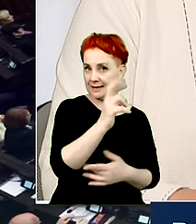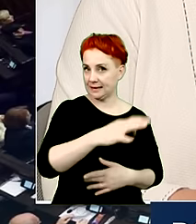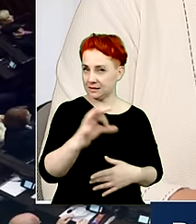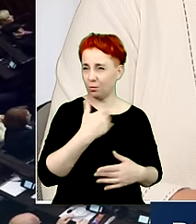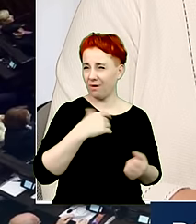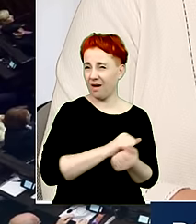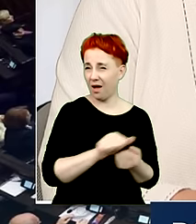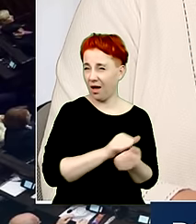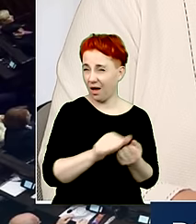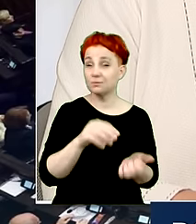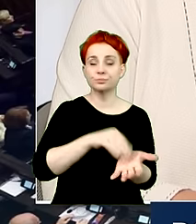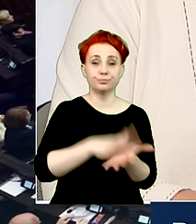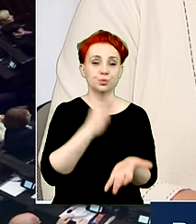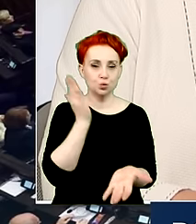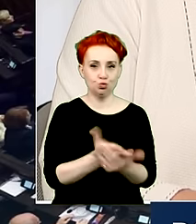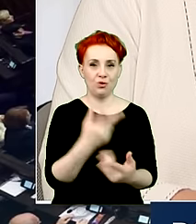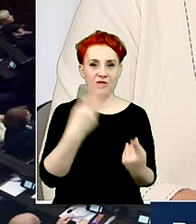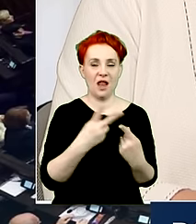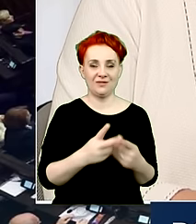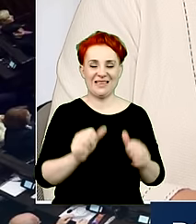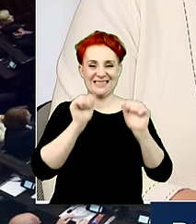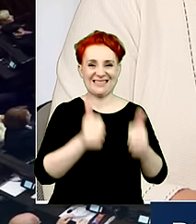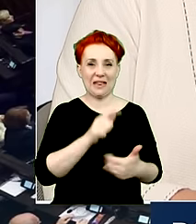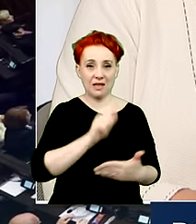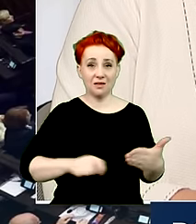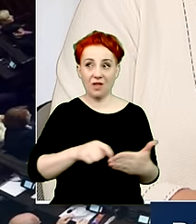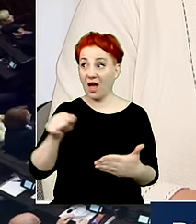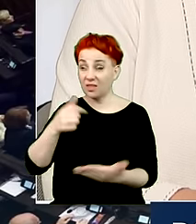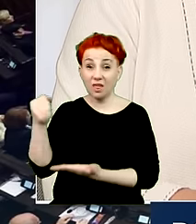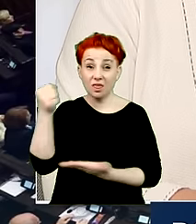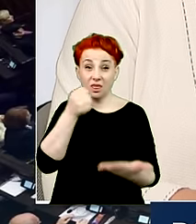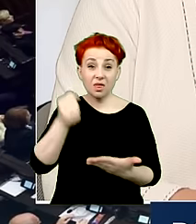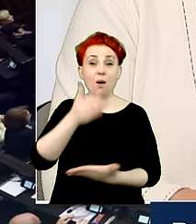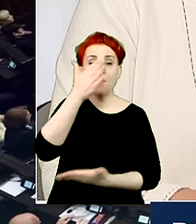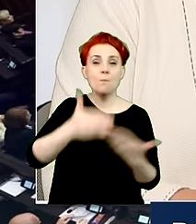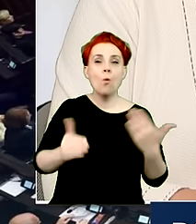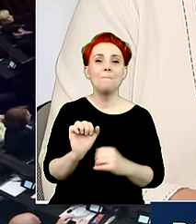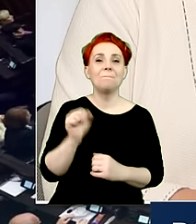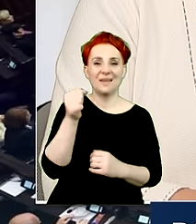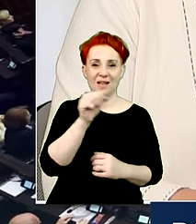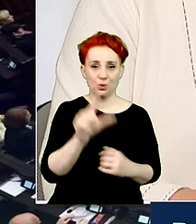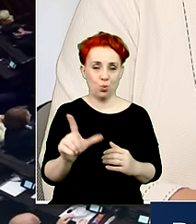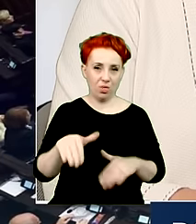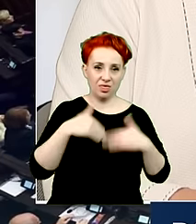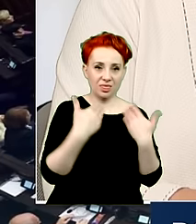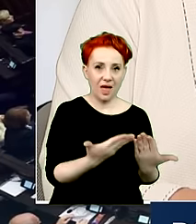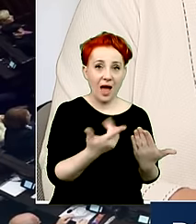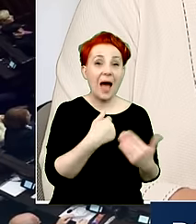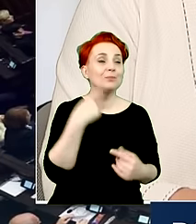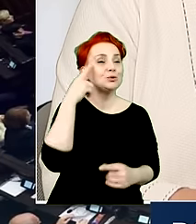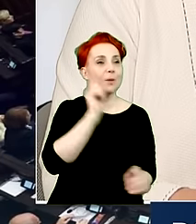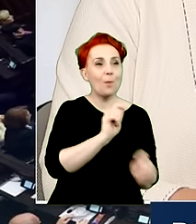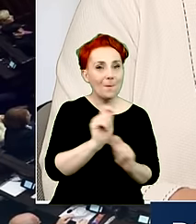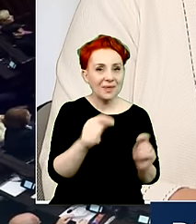walki. Telewizja jest postawiona w stanie likwidacji, a wy dofinansowujecie ją kwotą 500 000 000 złotych. Przypomnę, że ona działa nielegalnie.